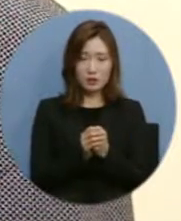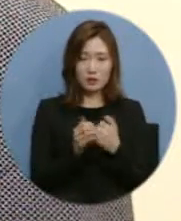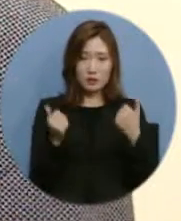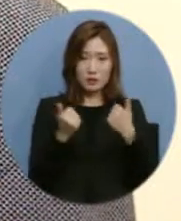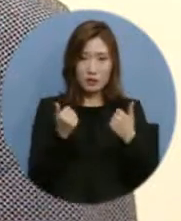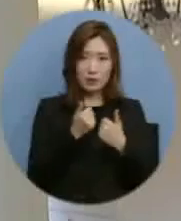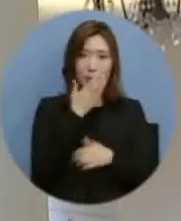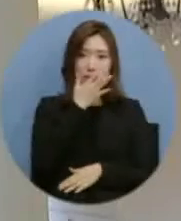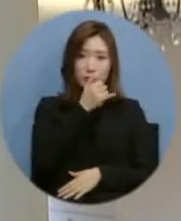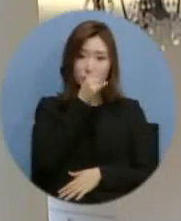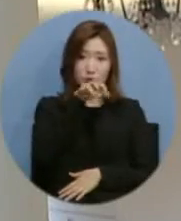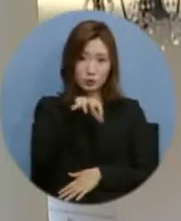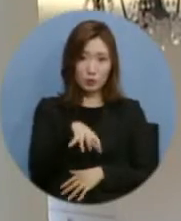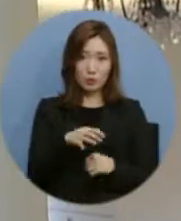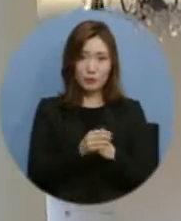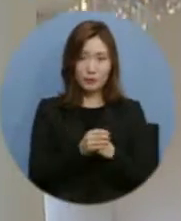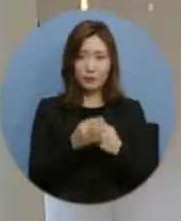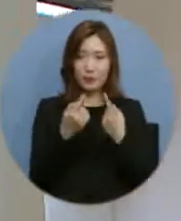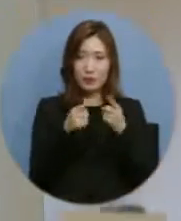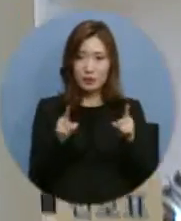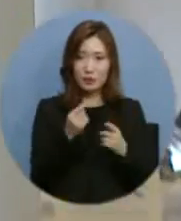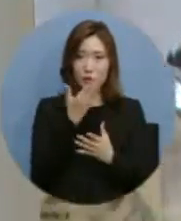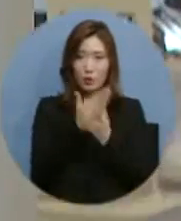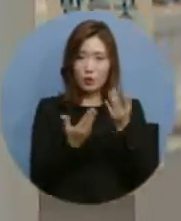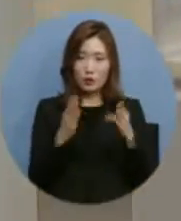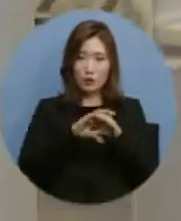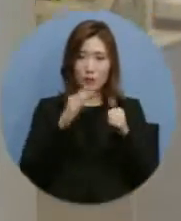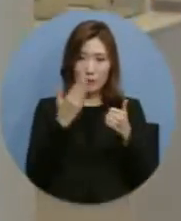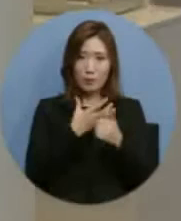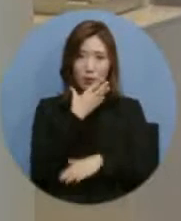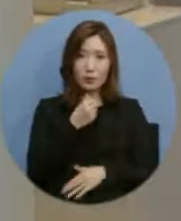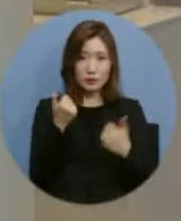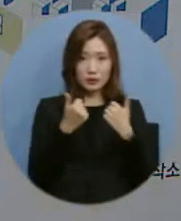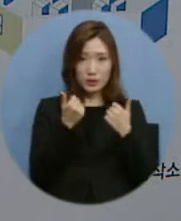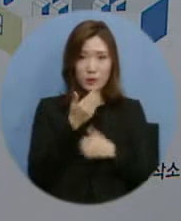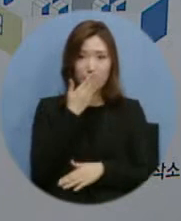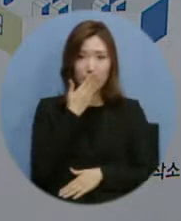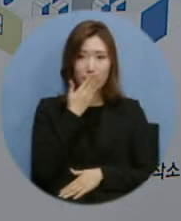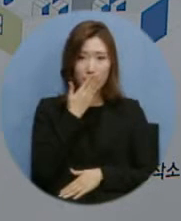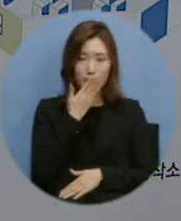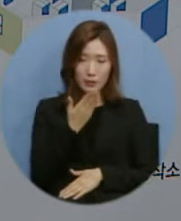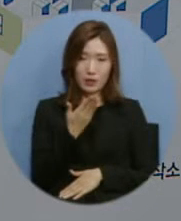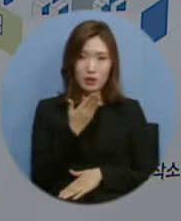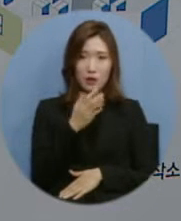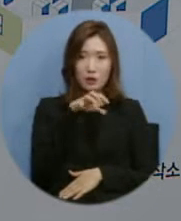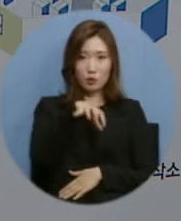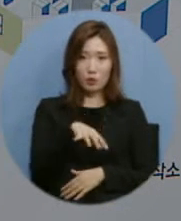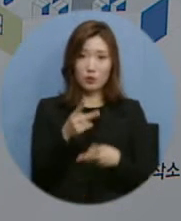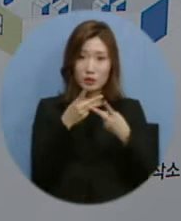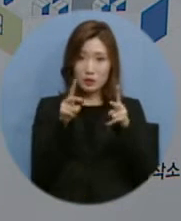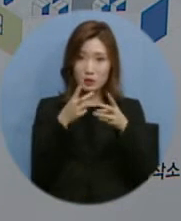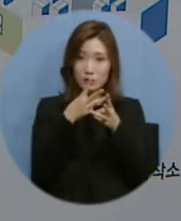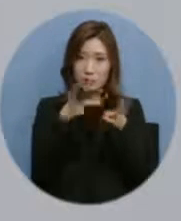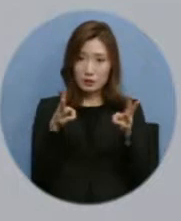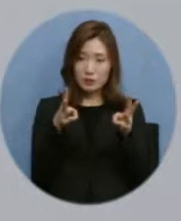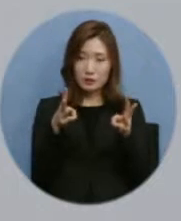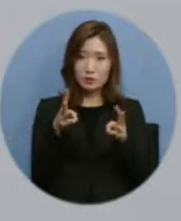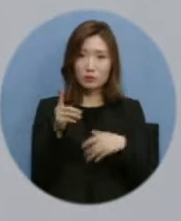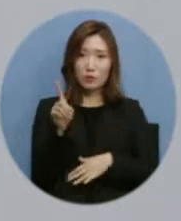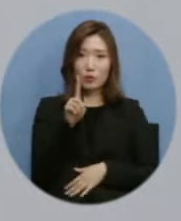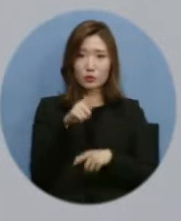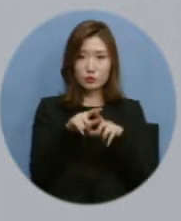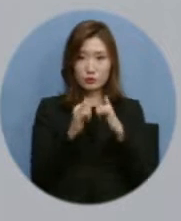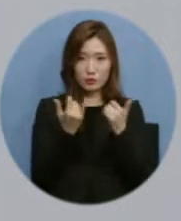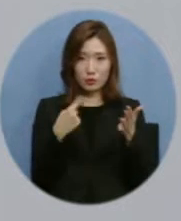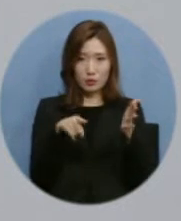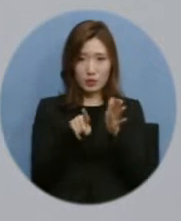공간이 되겠습니다. 1층은 통합 민원과 복지 상담이 가능한 사무 처리 공간. 2층과 3층부터는